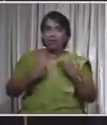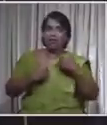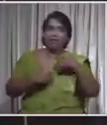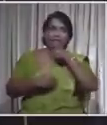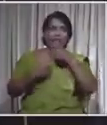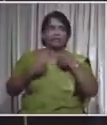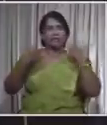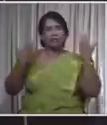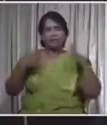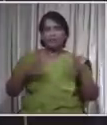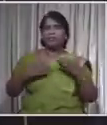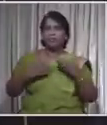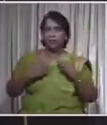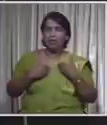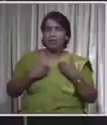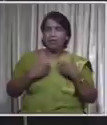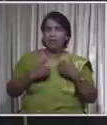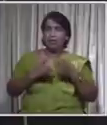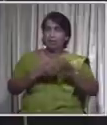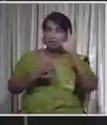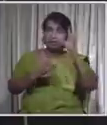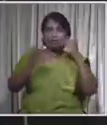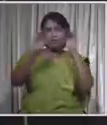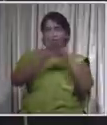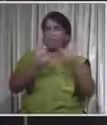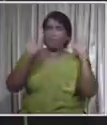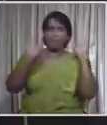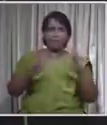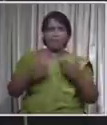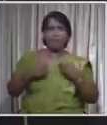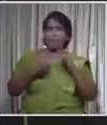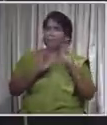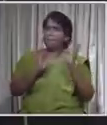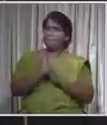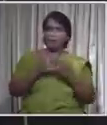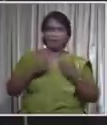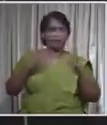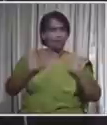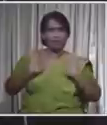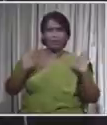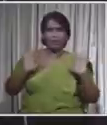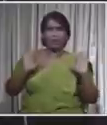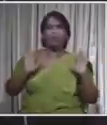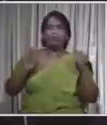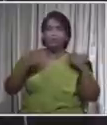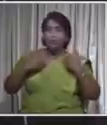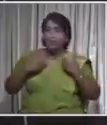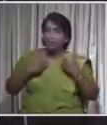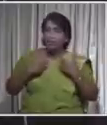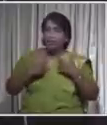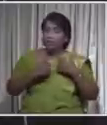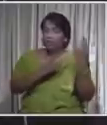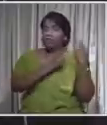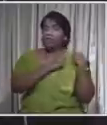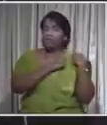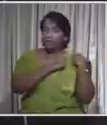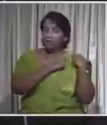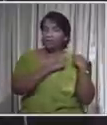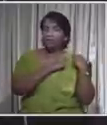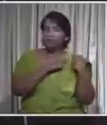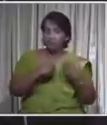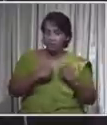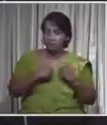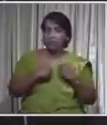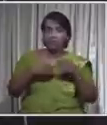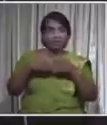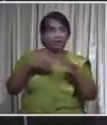ඉවරයි අපි මේ අපි ජනාධිපතිලා වෙන්න ඕනෙත් නැහැ අපිට අගමැතිලා ඉන්න තුන් නැහැ නමුත් අපිට යුතුයකමක් තියෙනවා